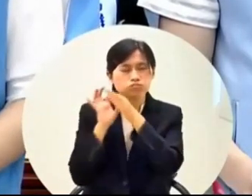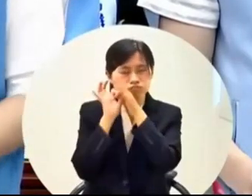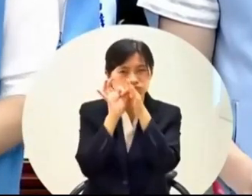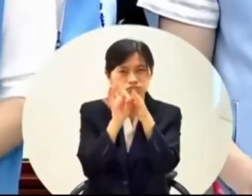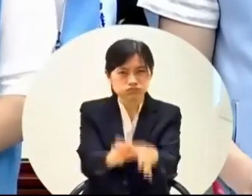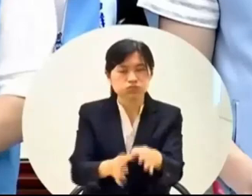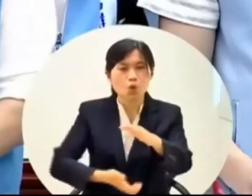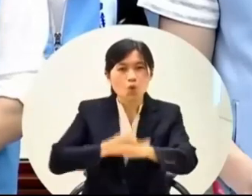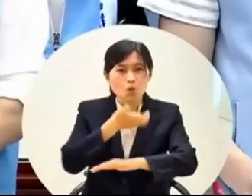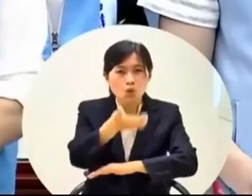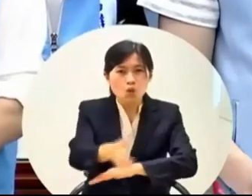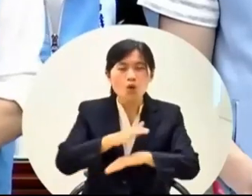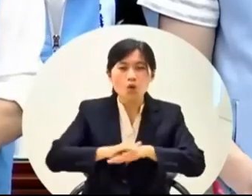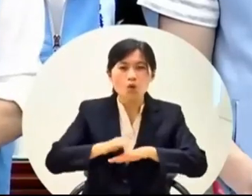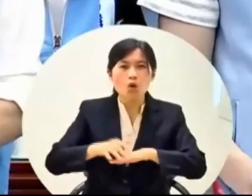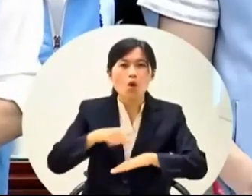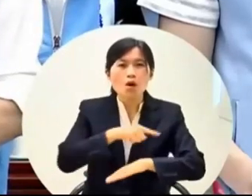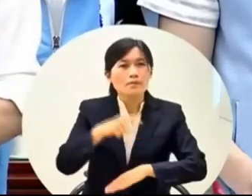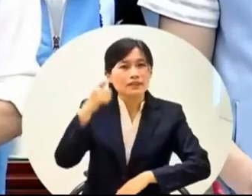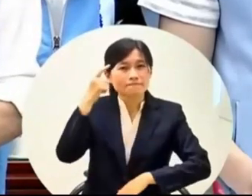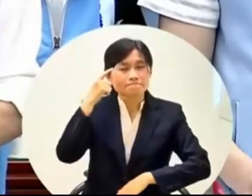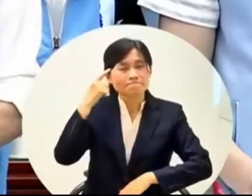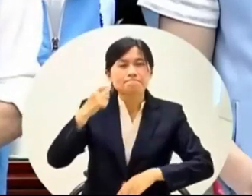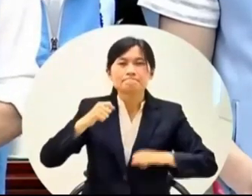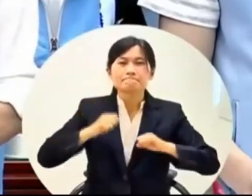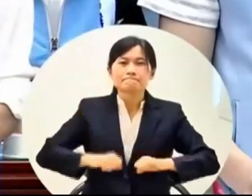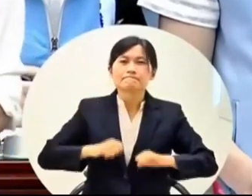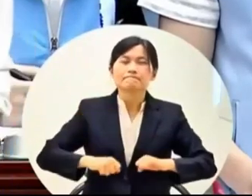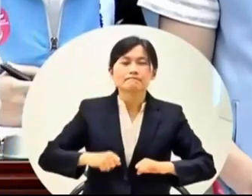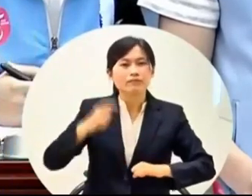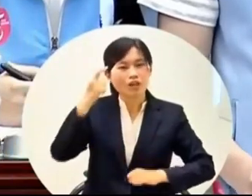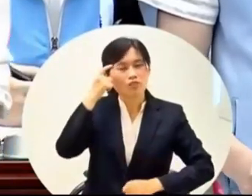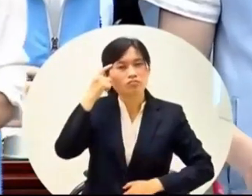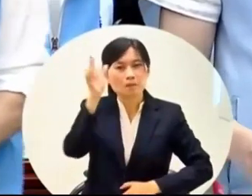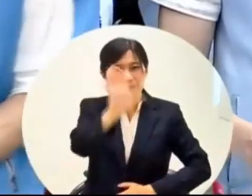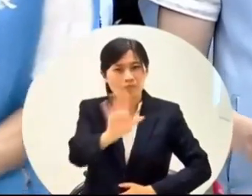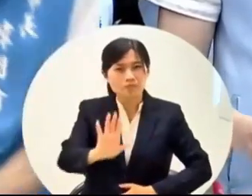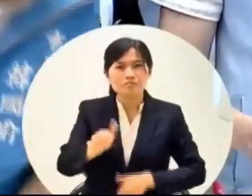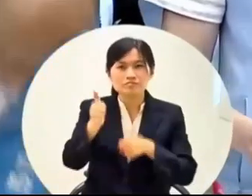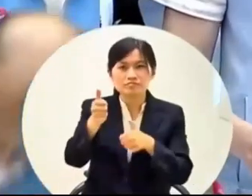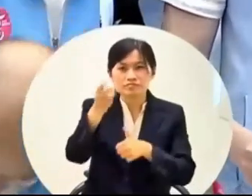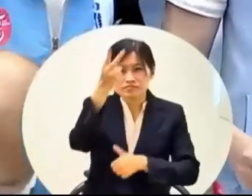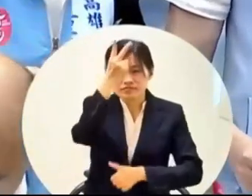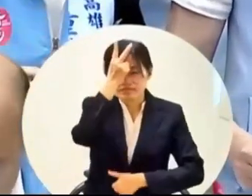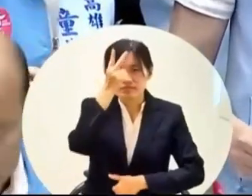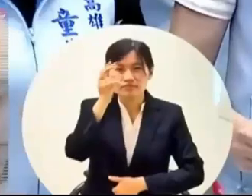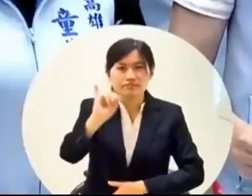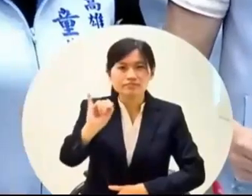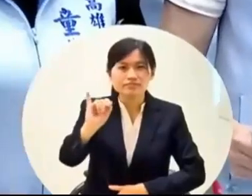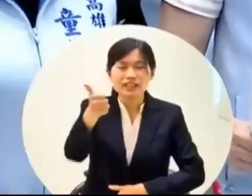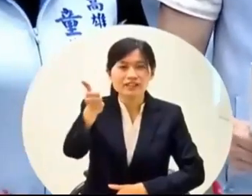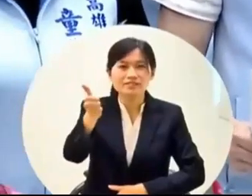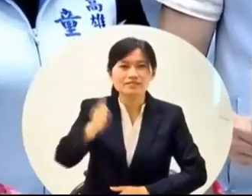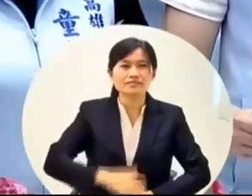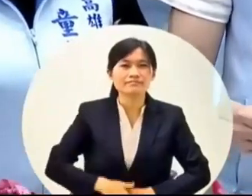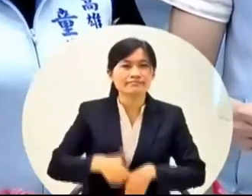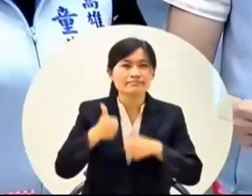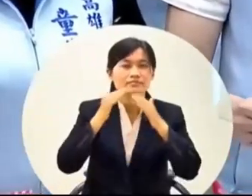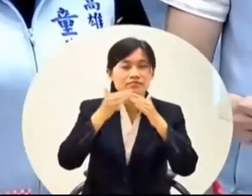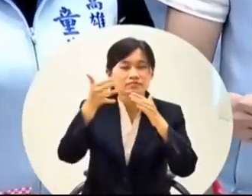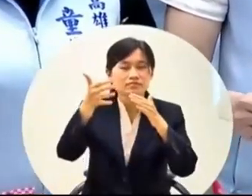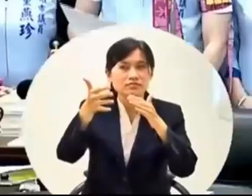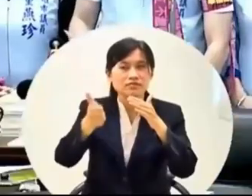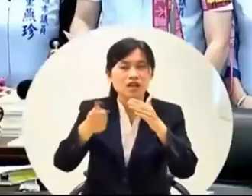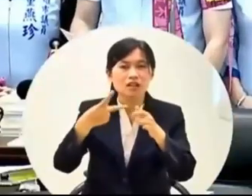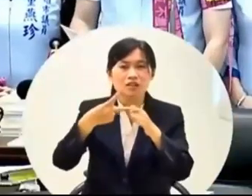觉得这是我们一个非常健康的心态，很诚实的一个心态。谢谢曾俊杰总召，谢谢。 那市长，我第二个问题